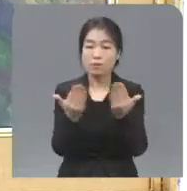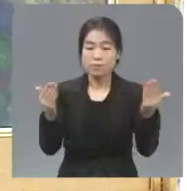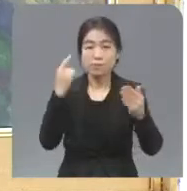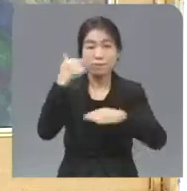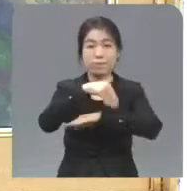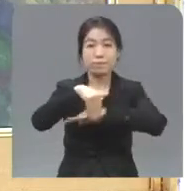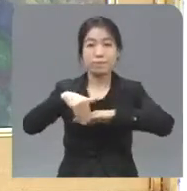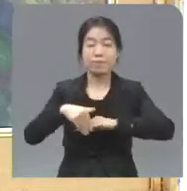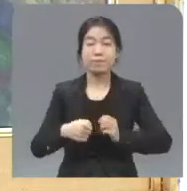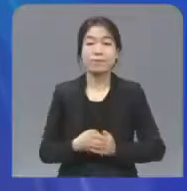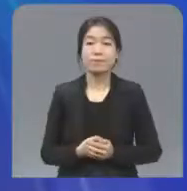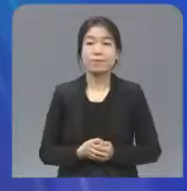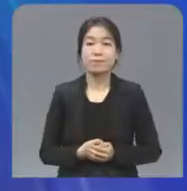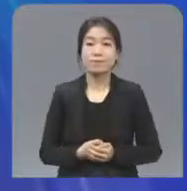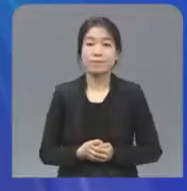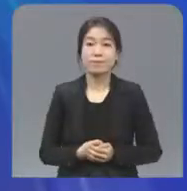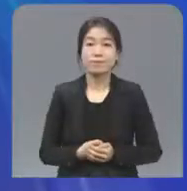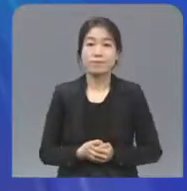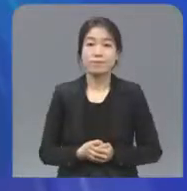예정입니다